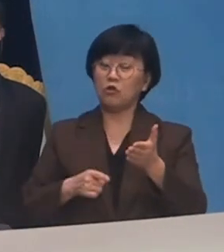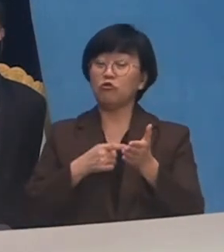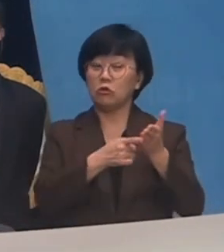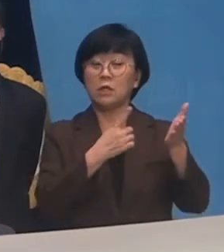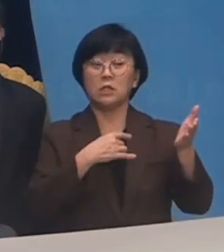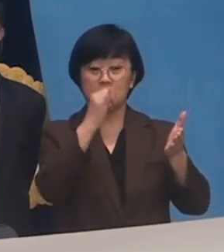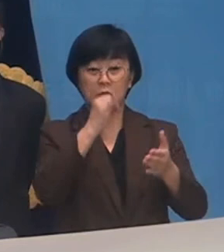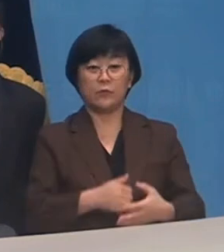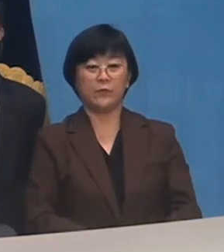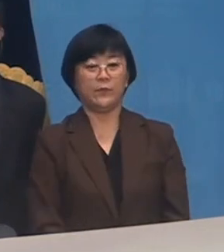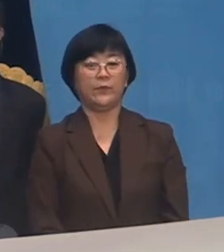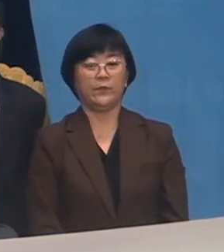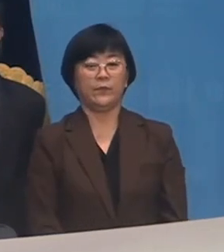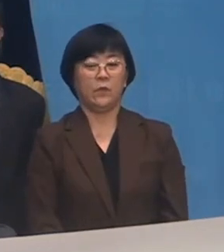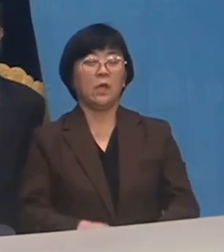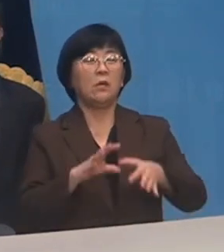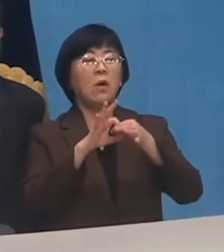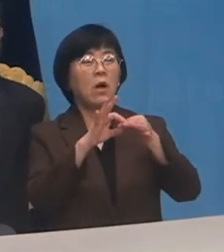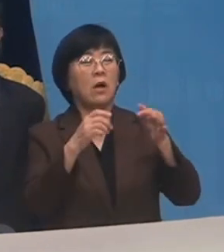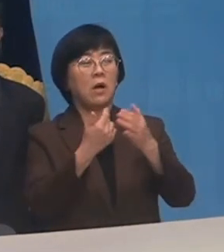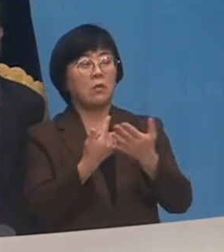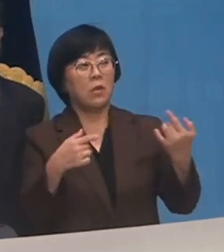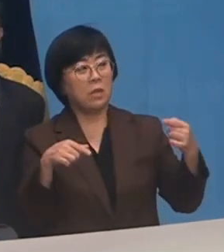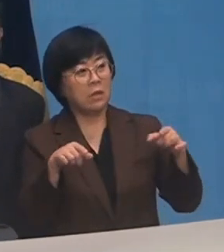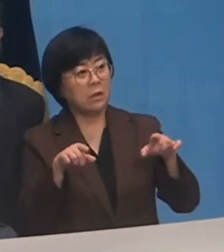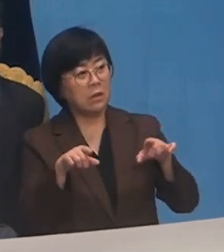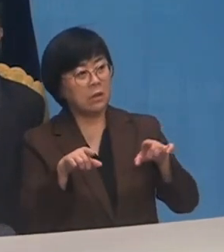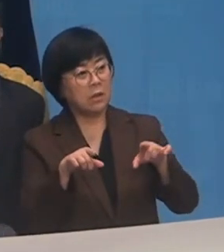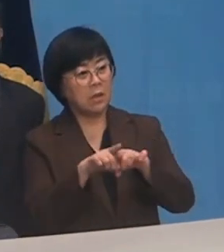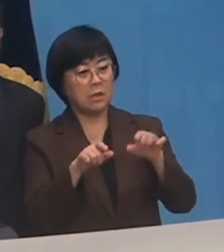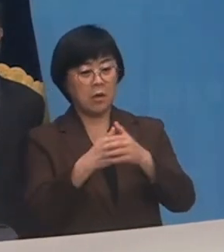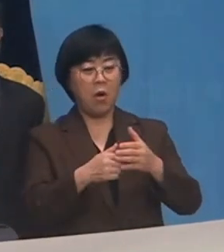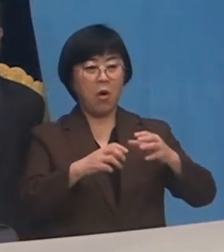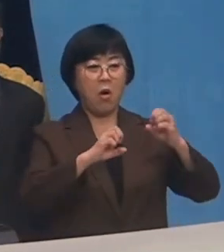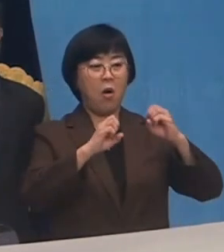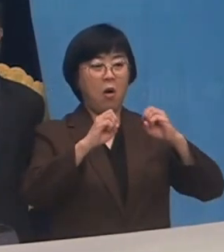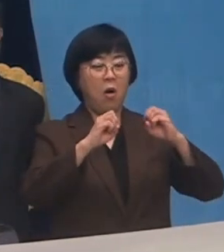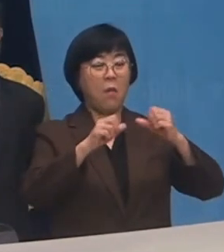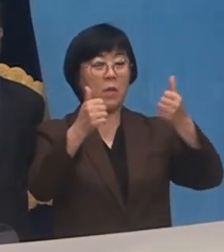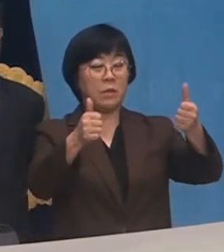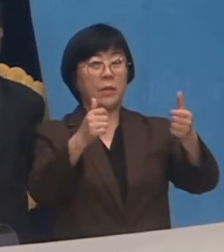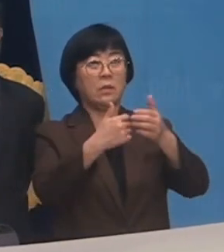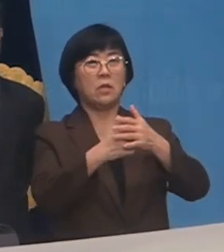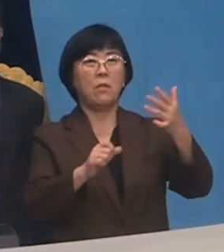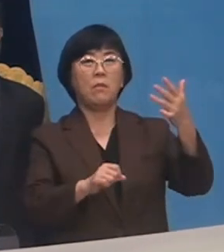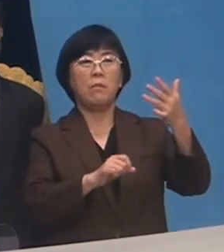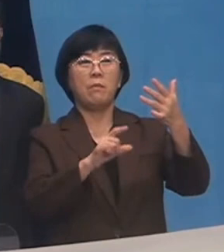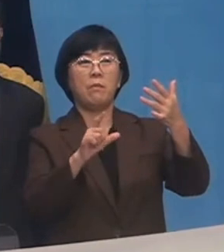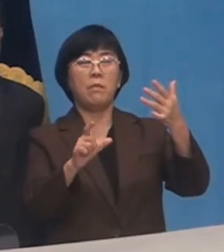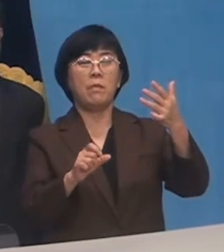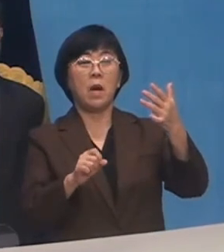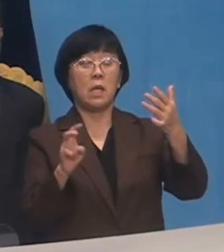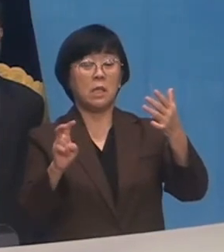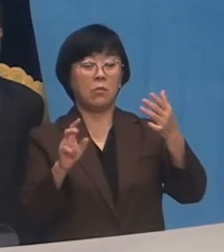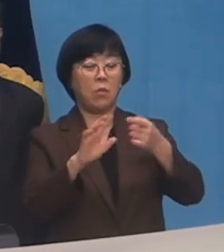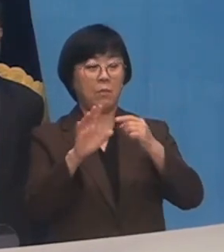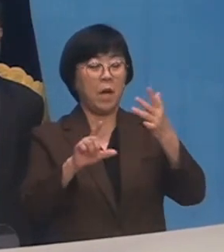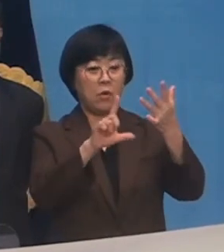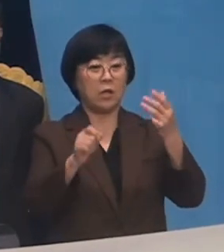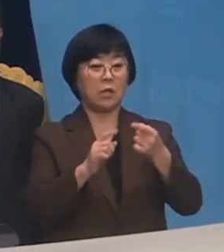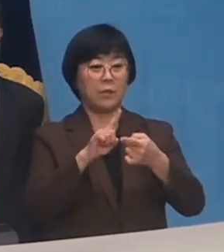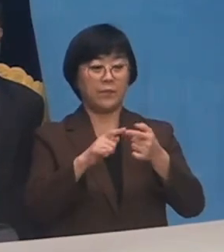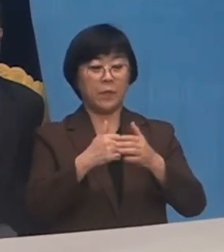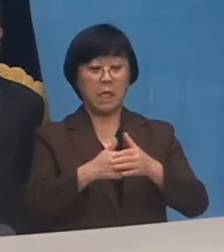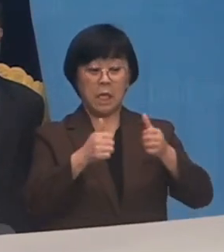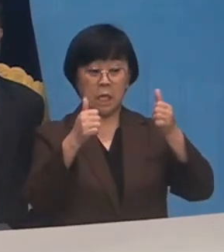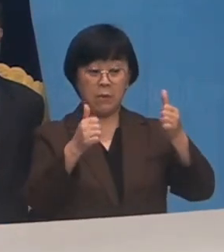있다. 이와 관련하여 헌법재판소는 종래 2012년 8월경 해당 헌법 소원에 대해서 심판